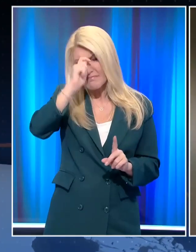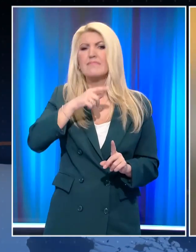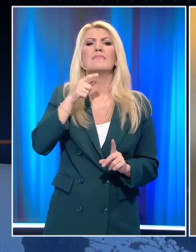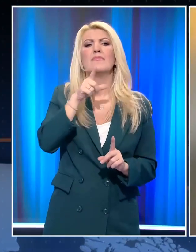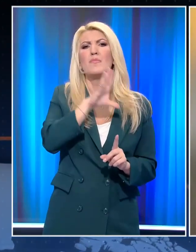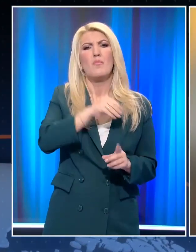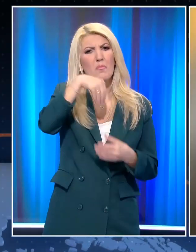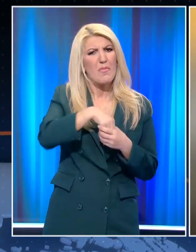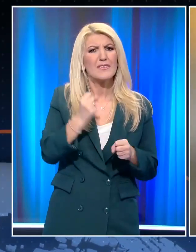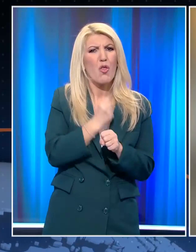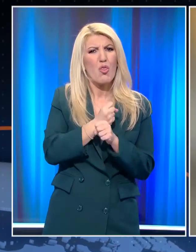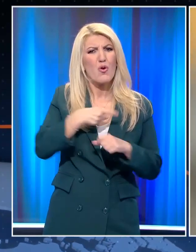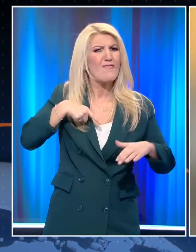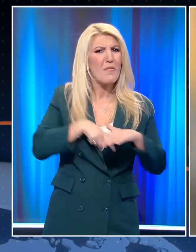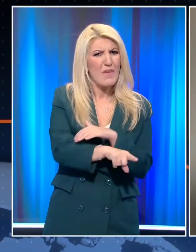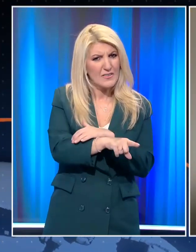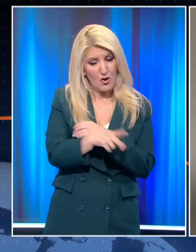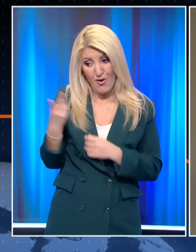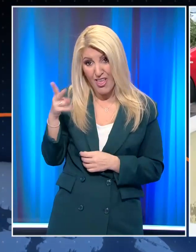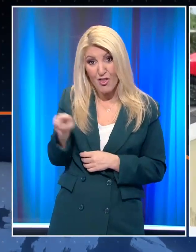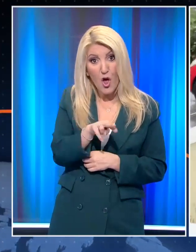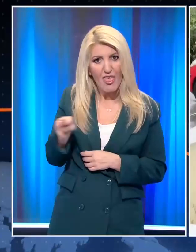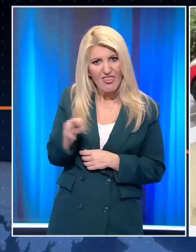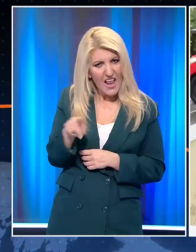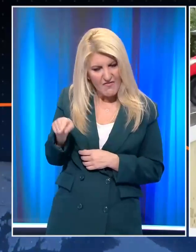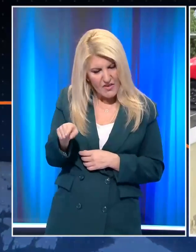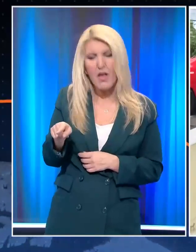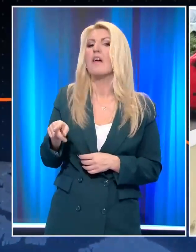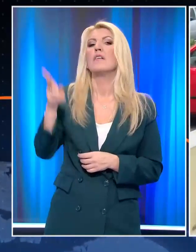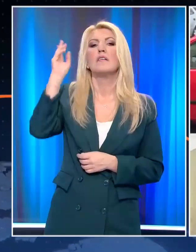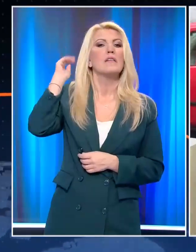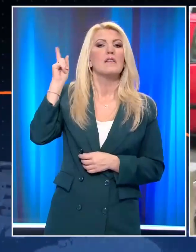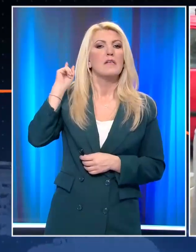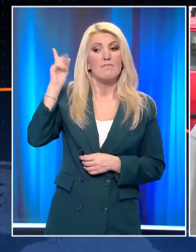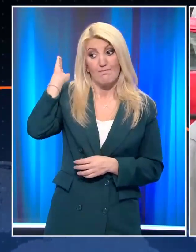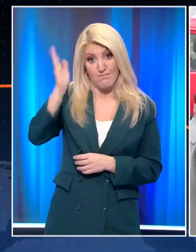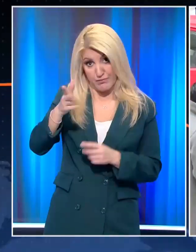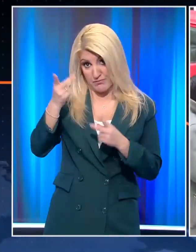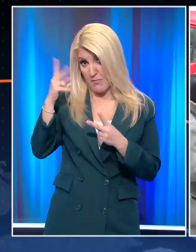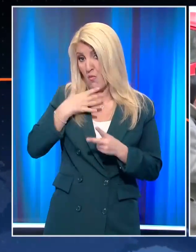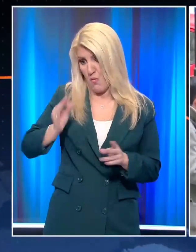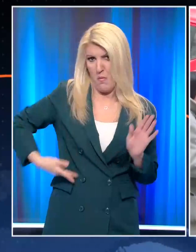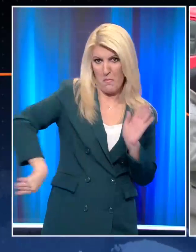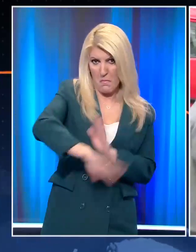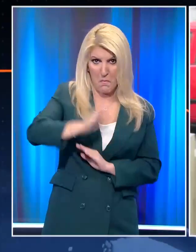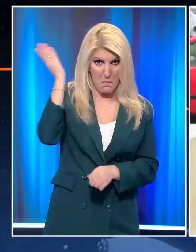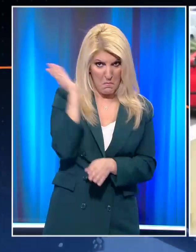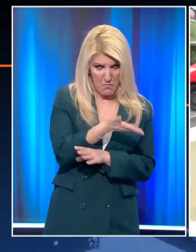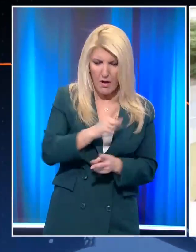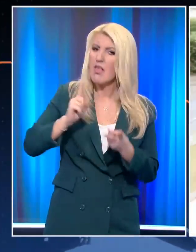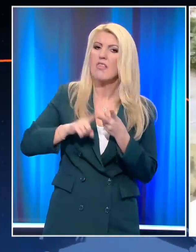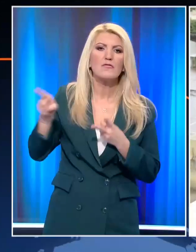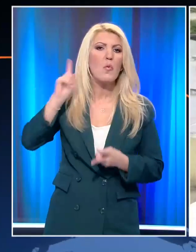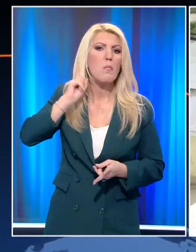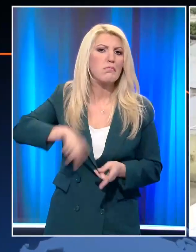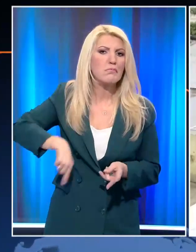του σταθμάρχη στο μετρό. Παράλληλα, τα δύο αδέρφια αντιμετωπίζουν και την κατηγορία της απίθειας, καθώς αρνήθηκαν να δώσουν δακτυλικά